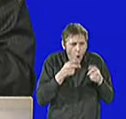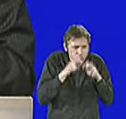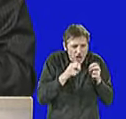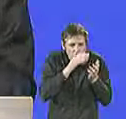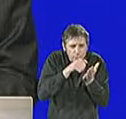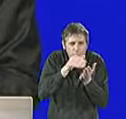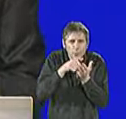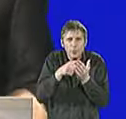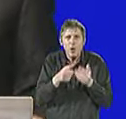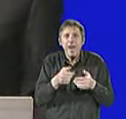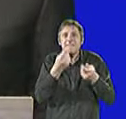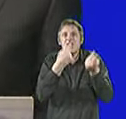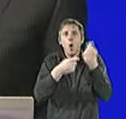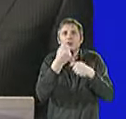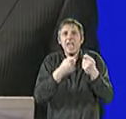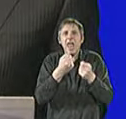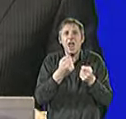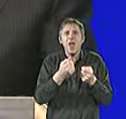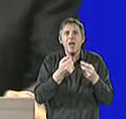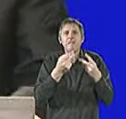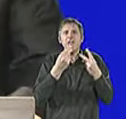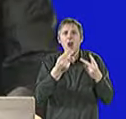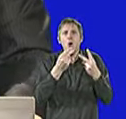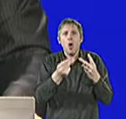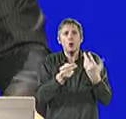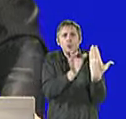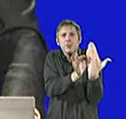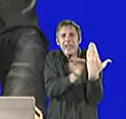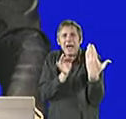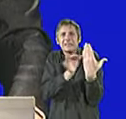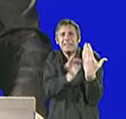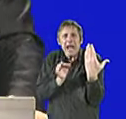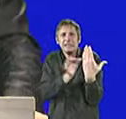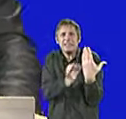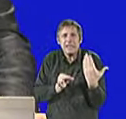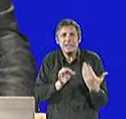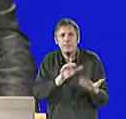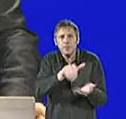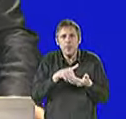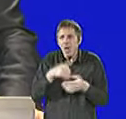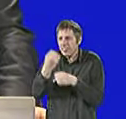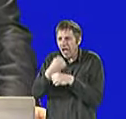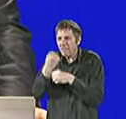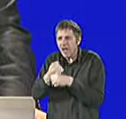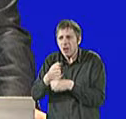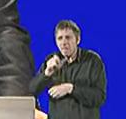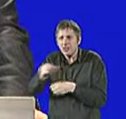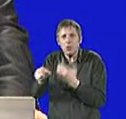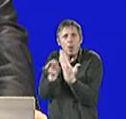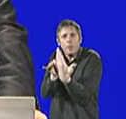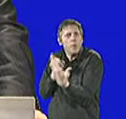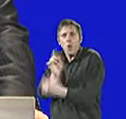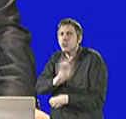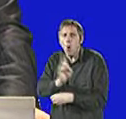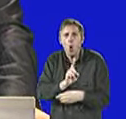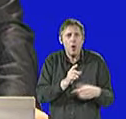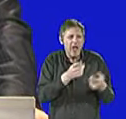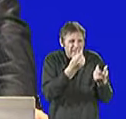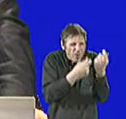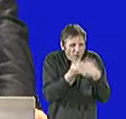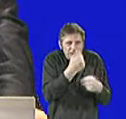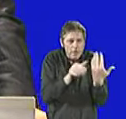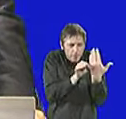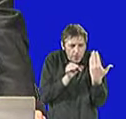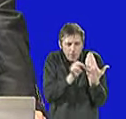taxer les revenus financiers plutôt que ceux du travail. En faisant ça, en choisissant cela, nous avons